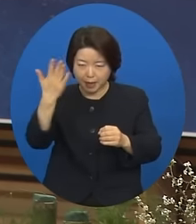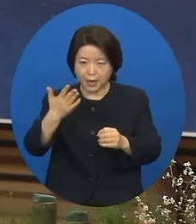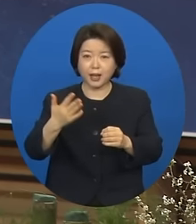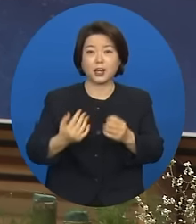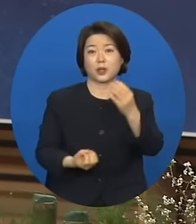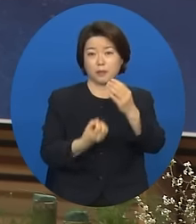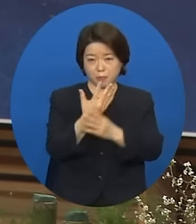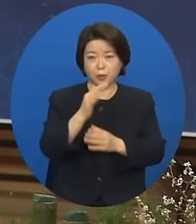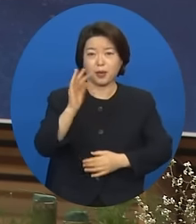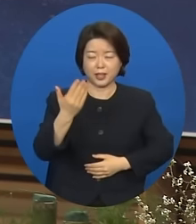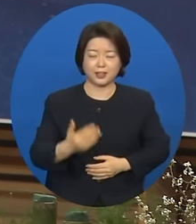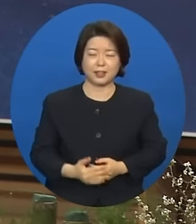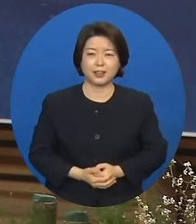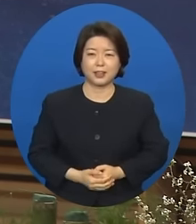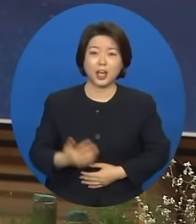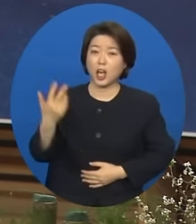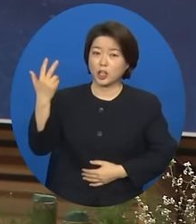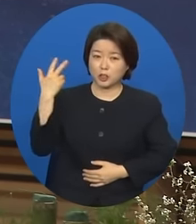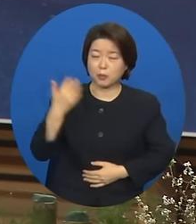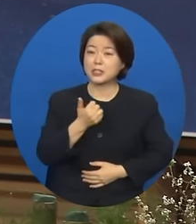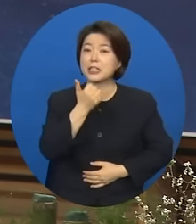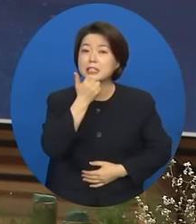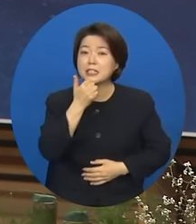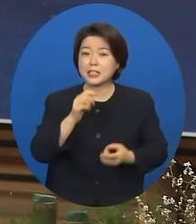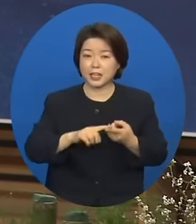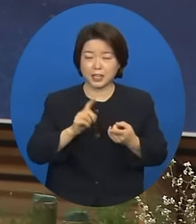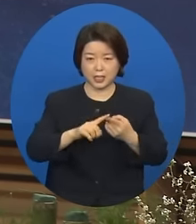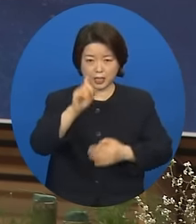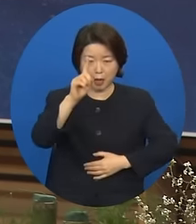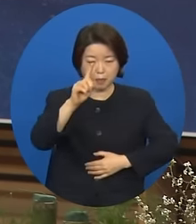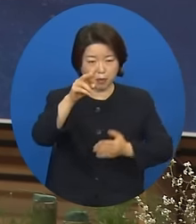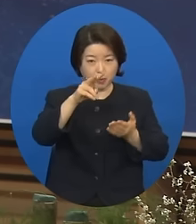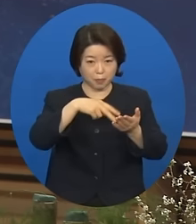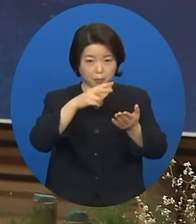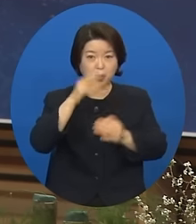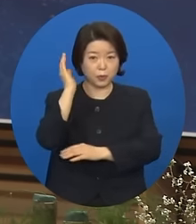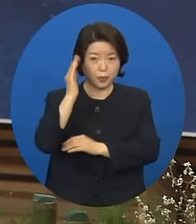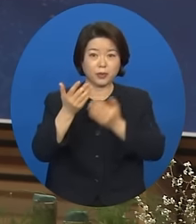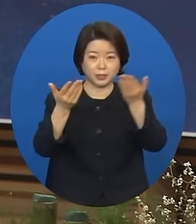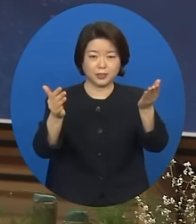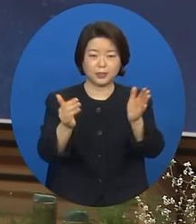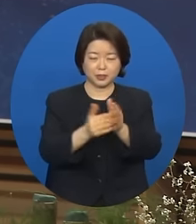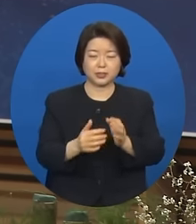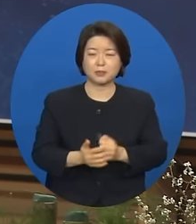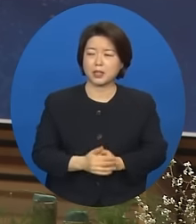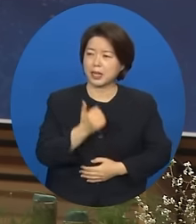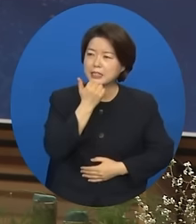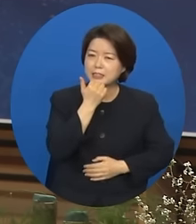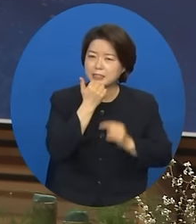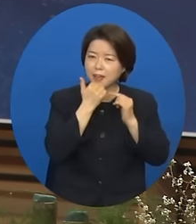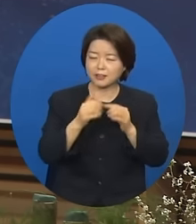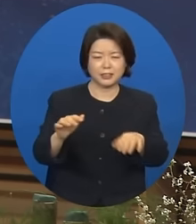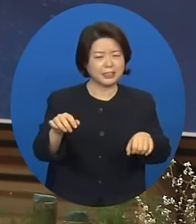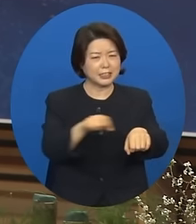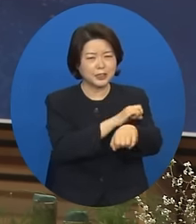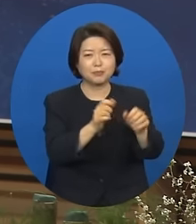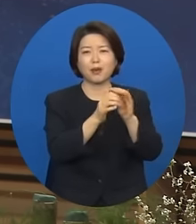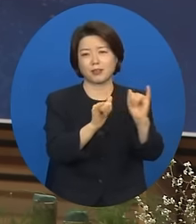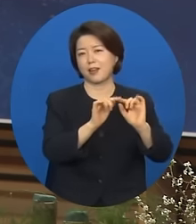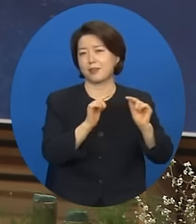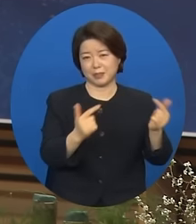아 우리는 이미 지난주에 이삭에 대해서 한례 살펴보았습니다 이삭은 뭐 그렇게 특별한 사람은